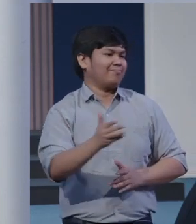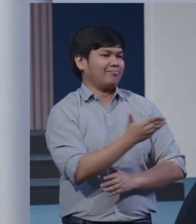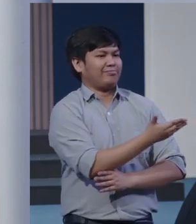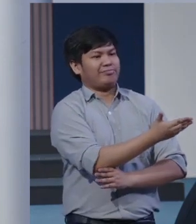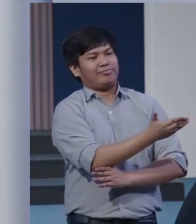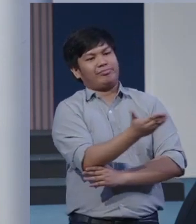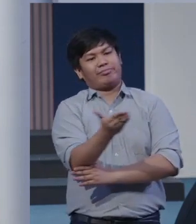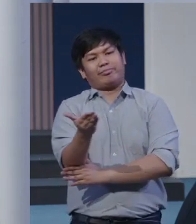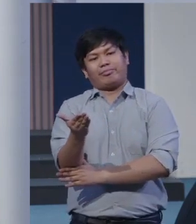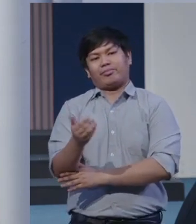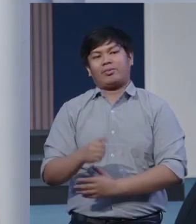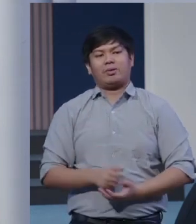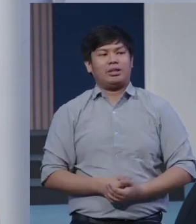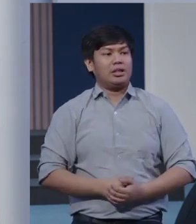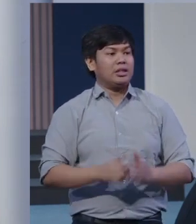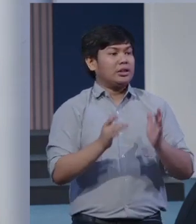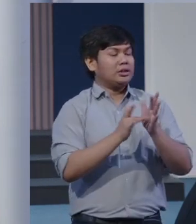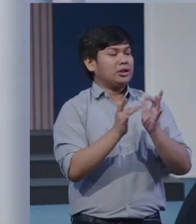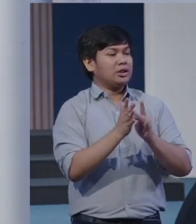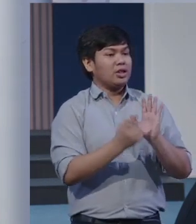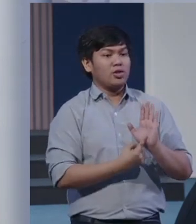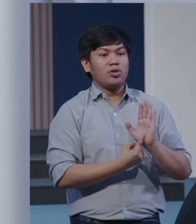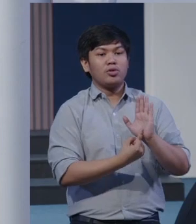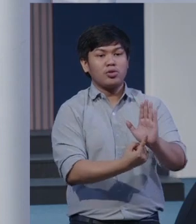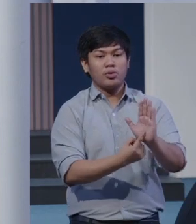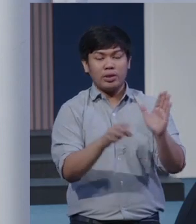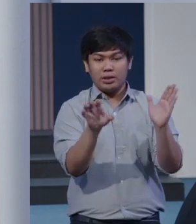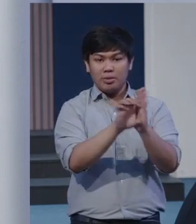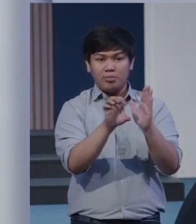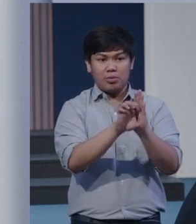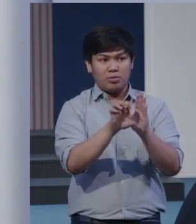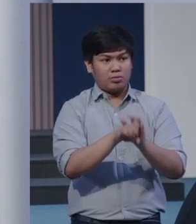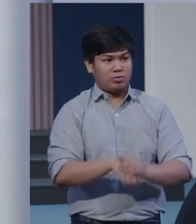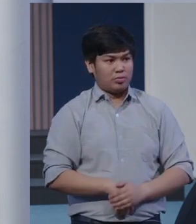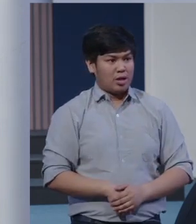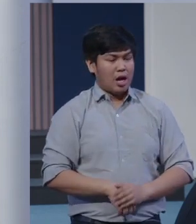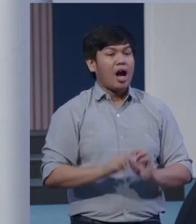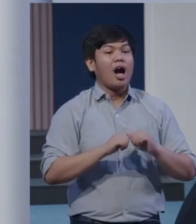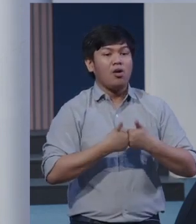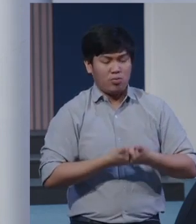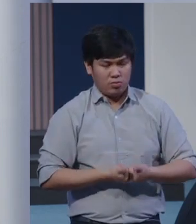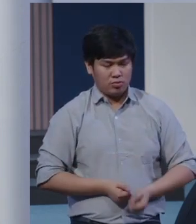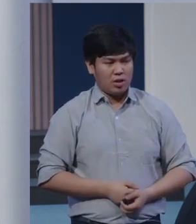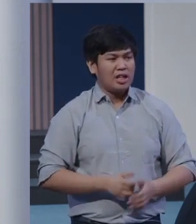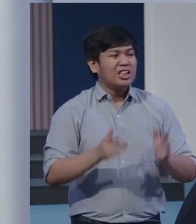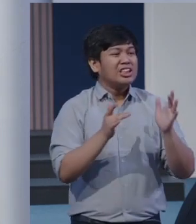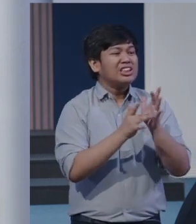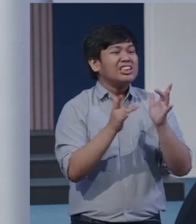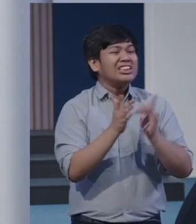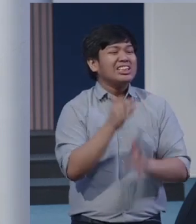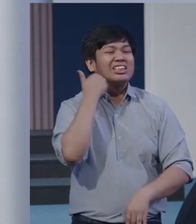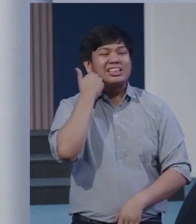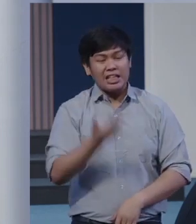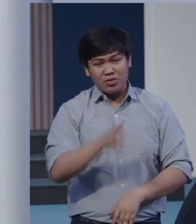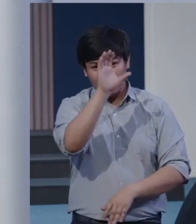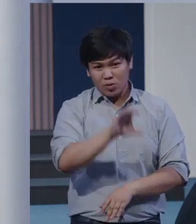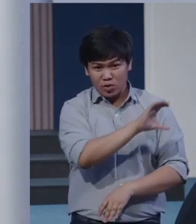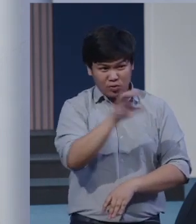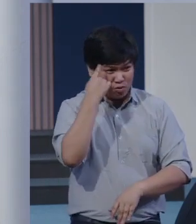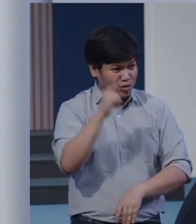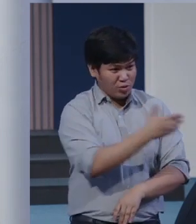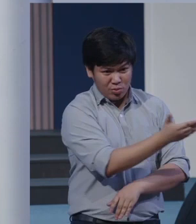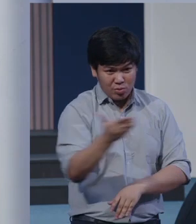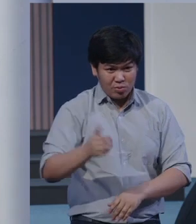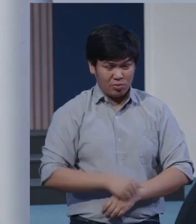inilarawan pa niya Saan Sa crus sa kus na inilarawan ang